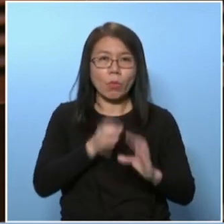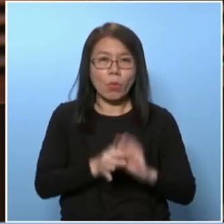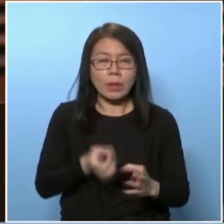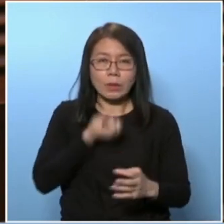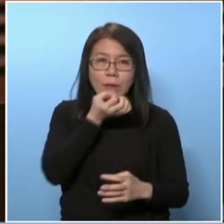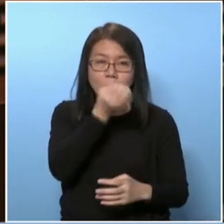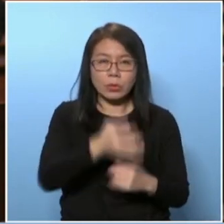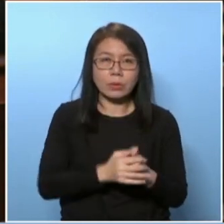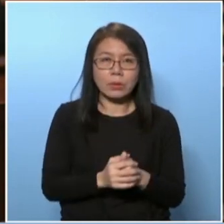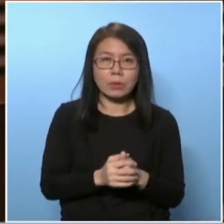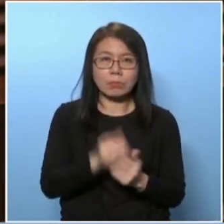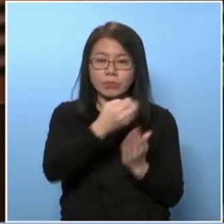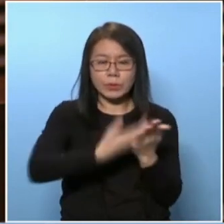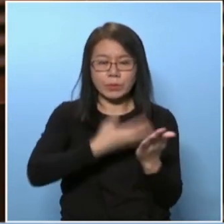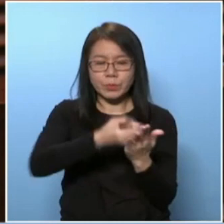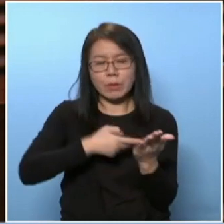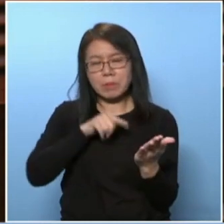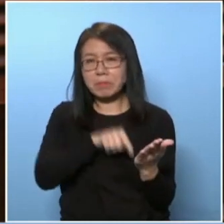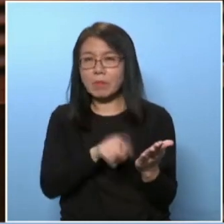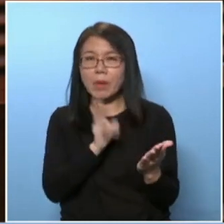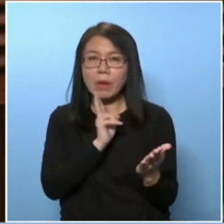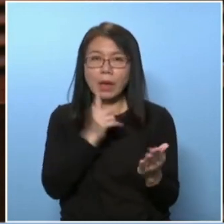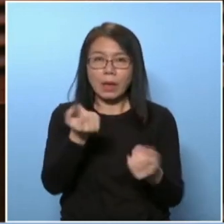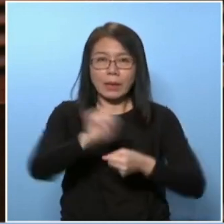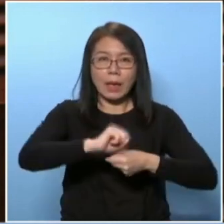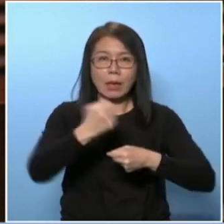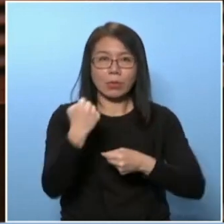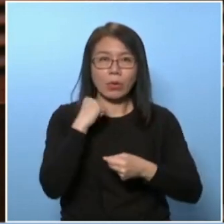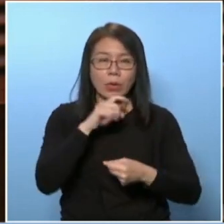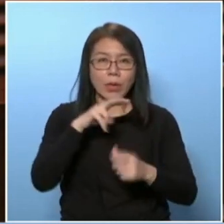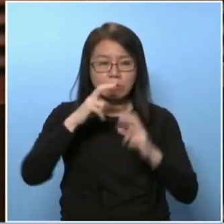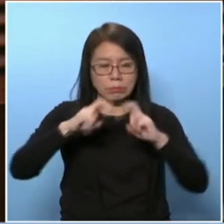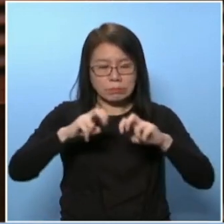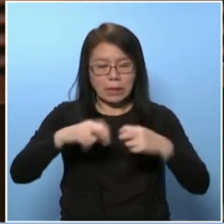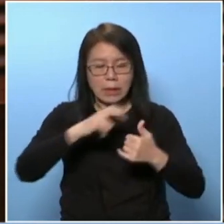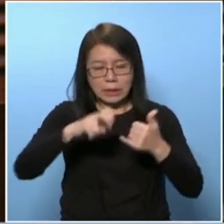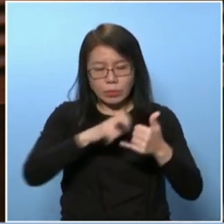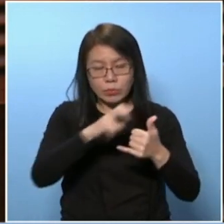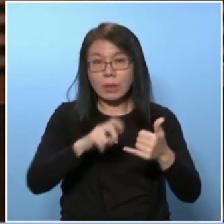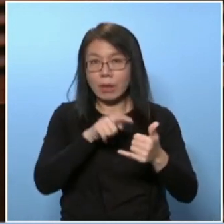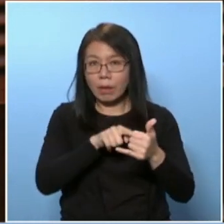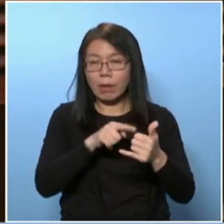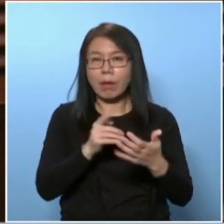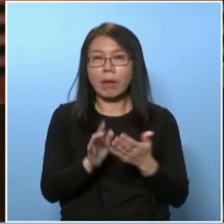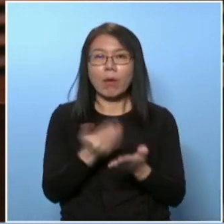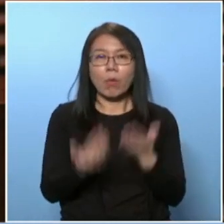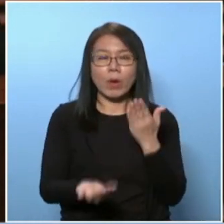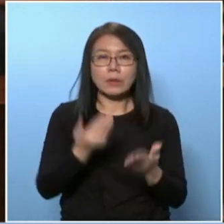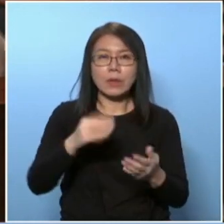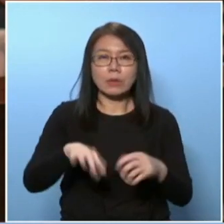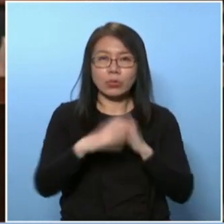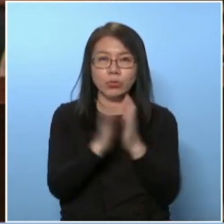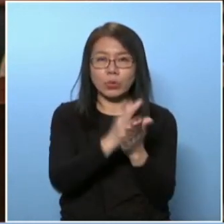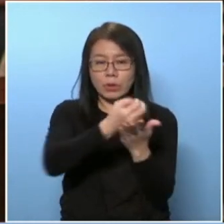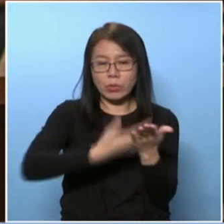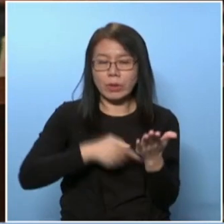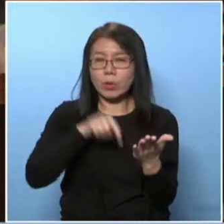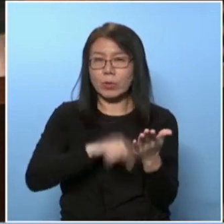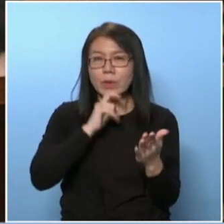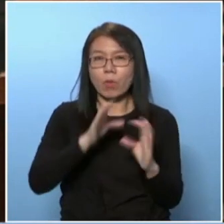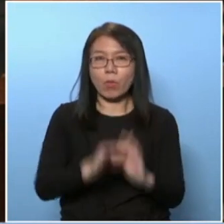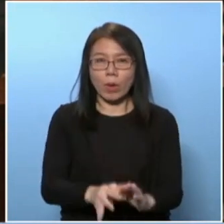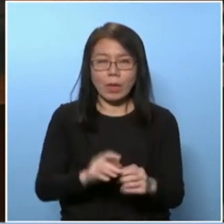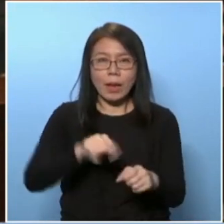些條件，譬如怎樣是加強那個檢測啊，或者在所有的條件裡面涉及